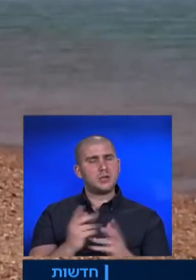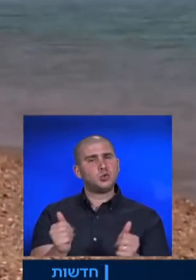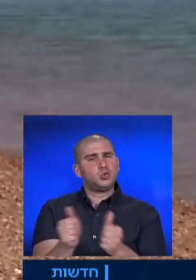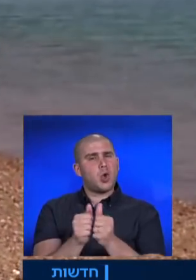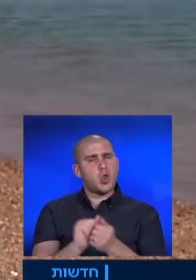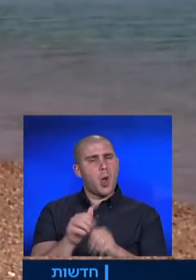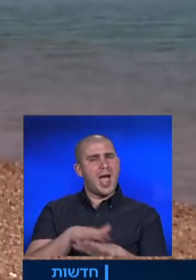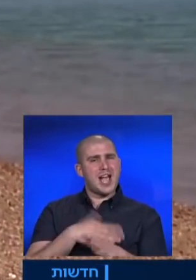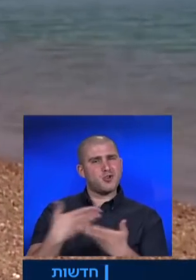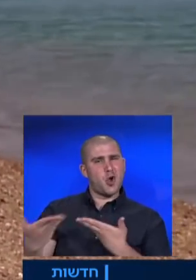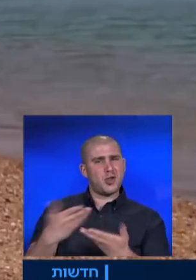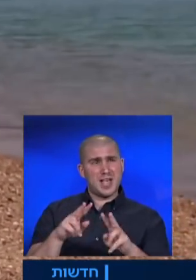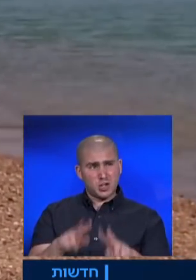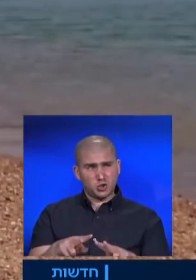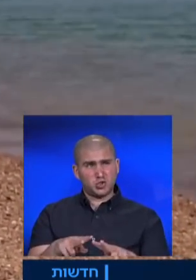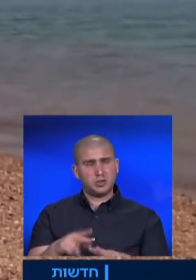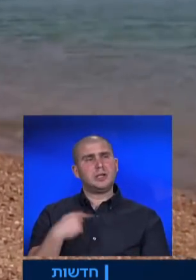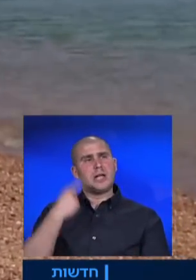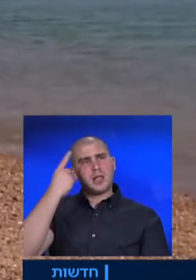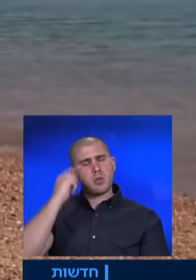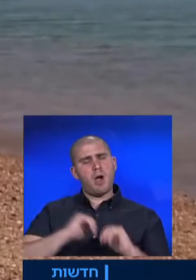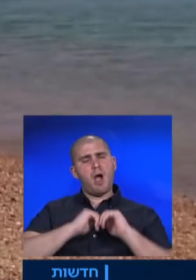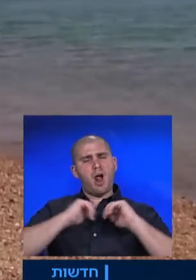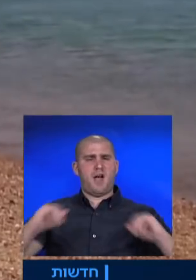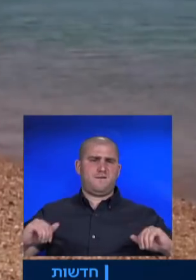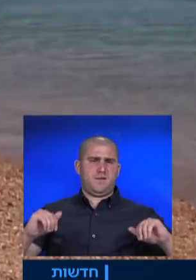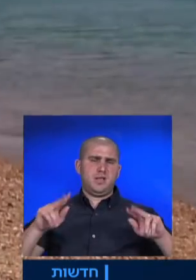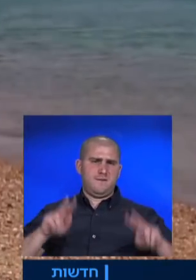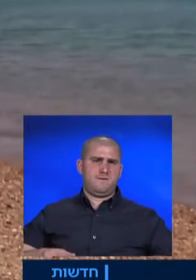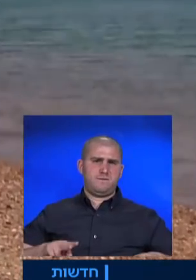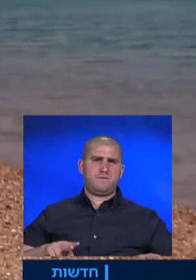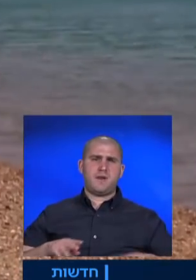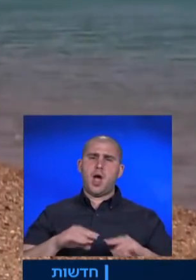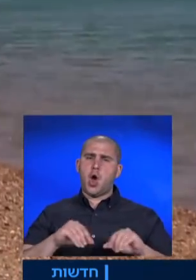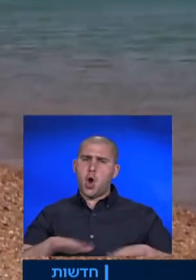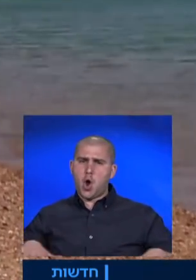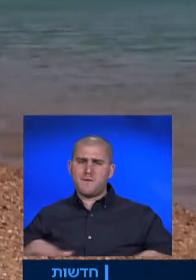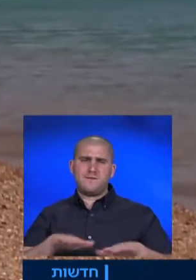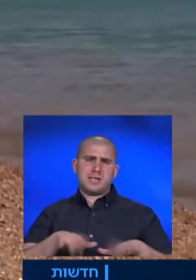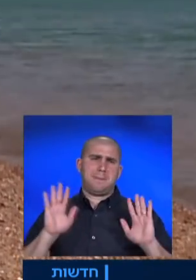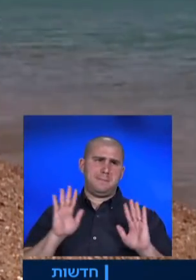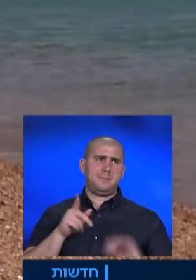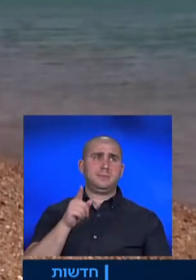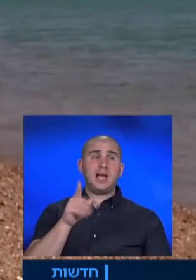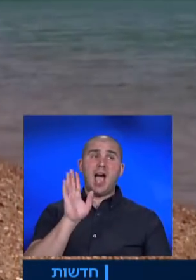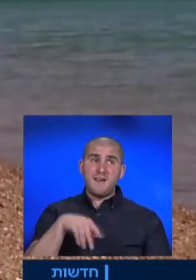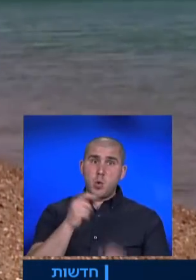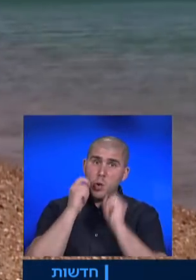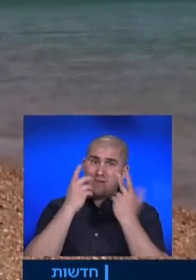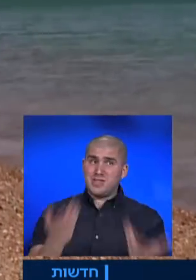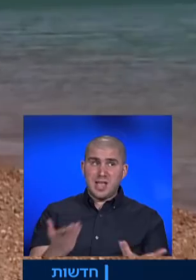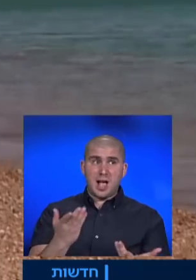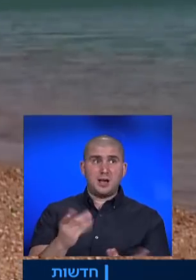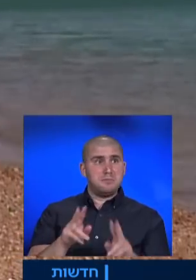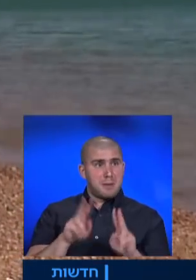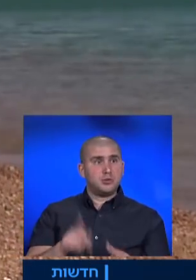לשני, ידענו להפריד בצורה מוחלטת בין החוף לים. שזה אפילו הפתיע אותי עד כמה זה היה